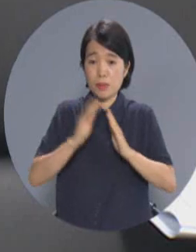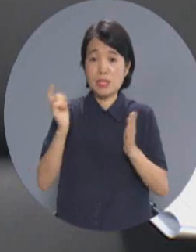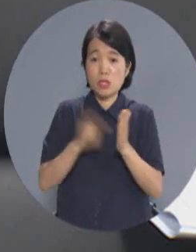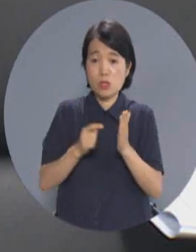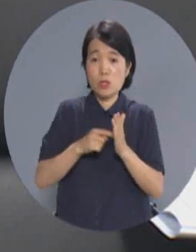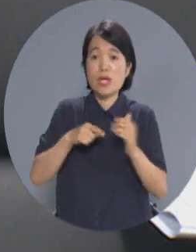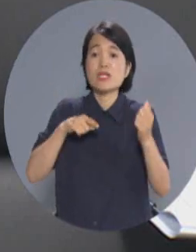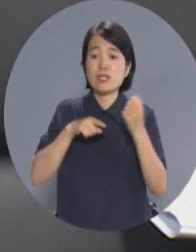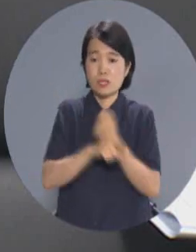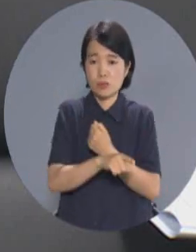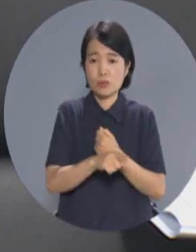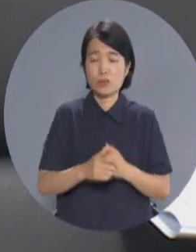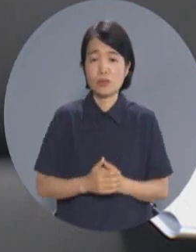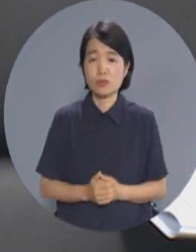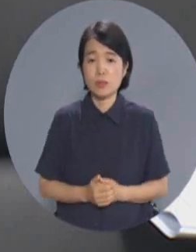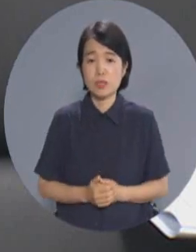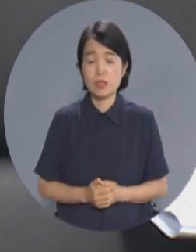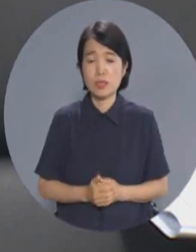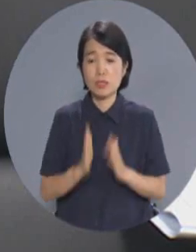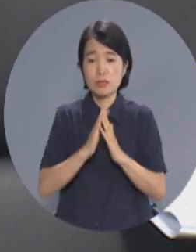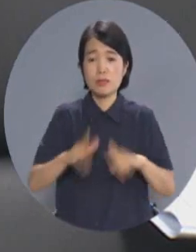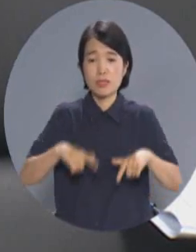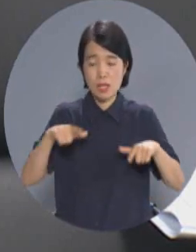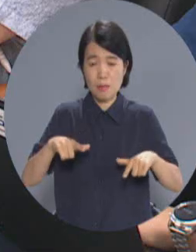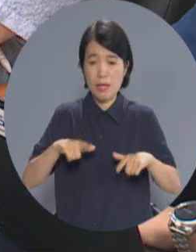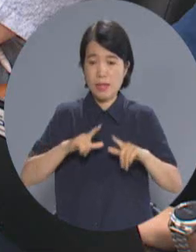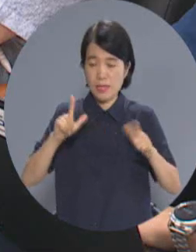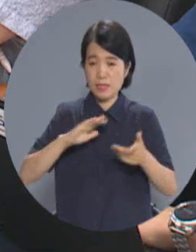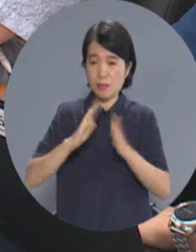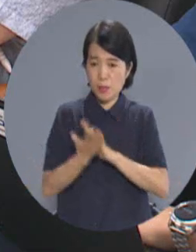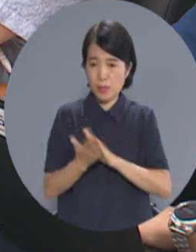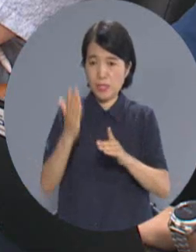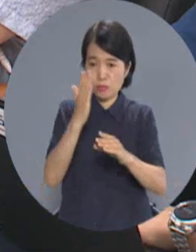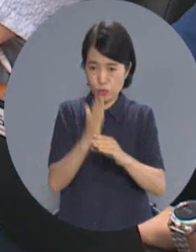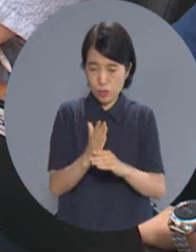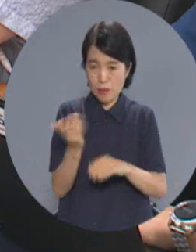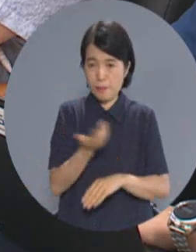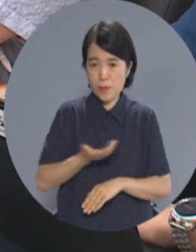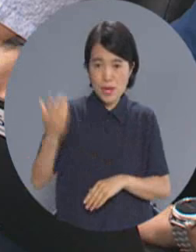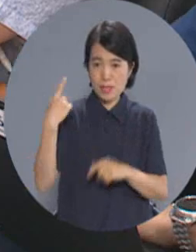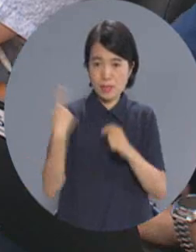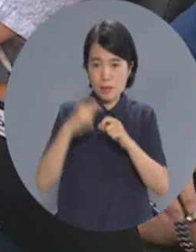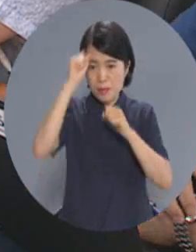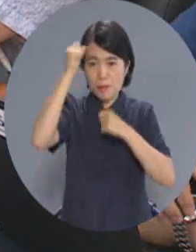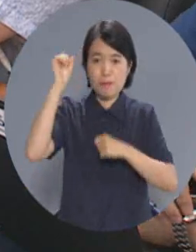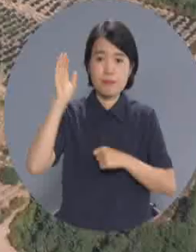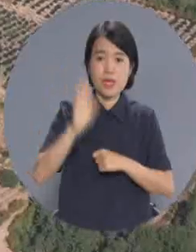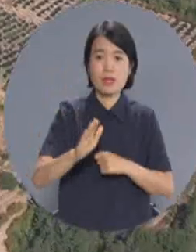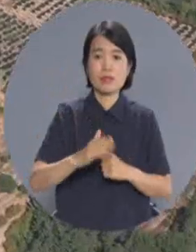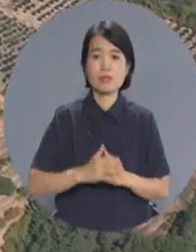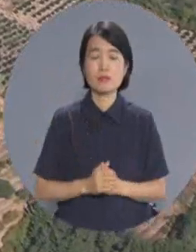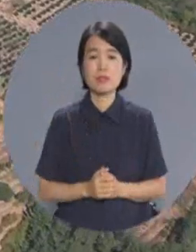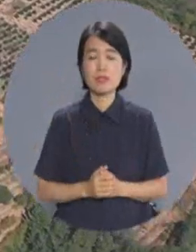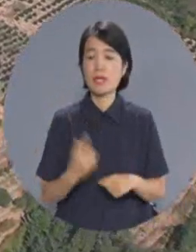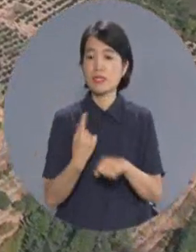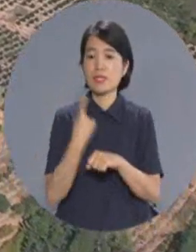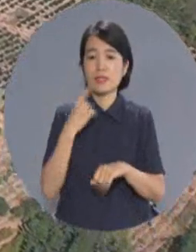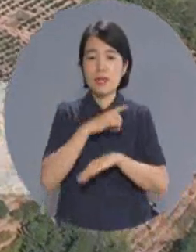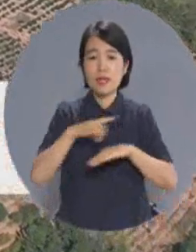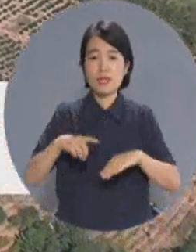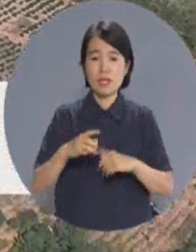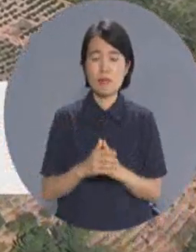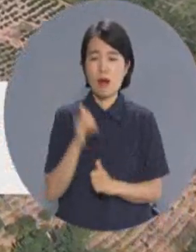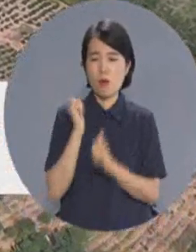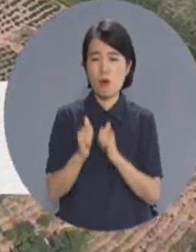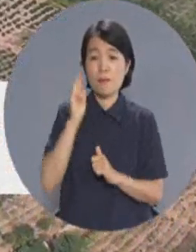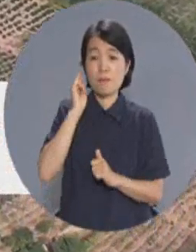있는 이유입니다. 전남이 기후변화 대응의 중심지로 도약하는 첫걸음을 내딛었습니다. 지난해 해남군이